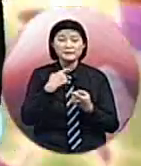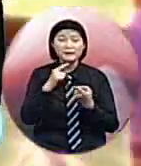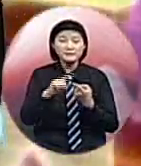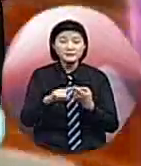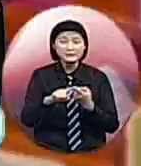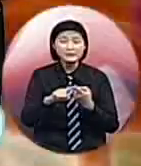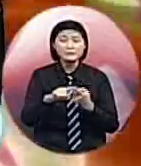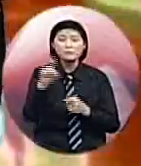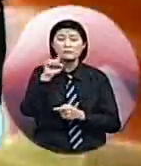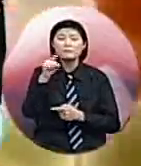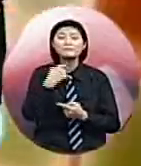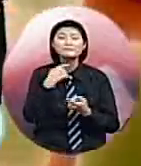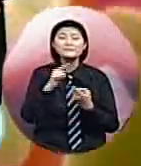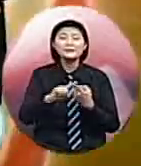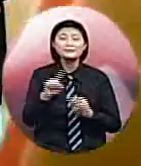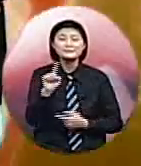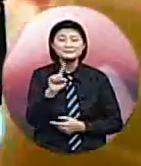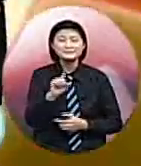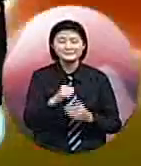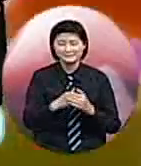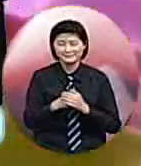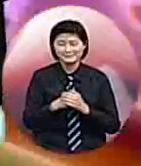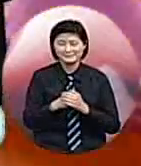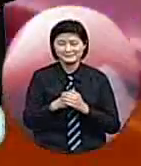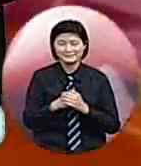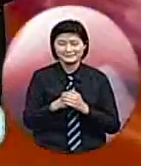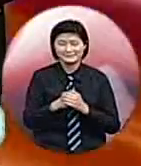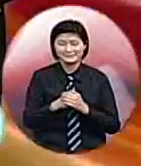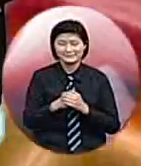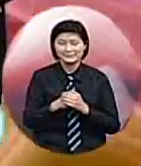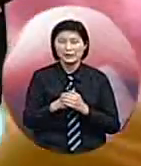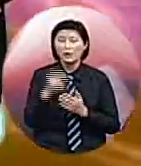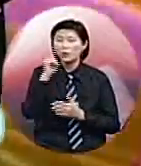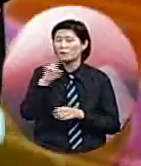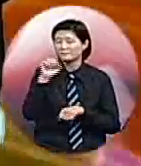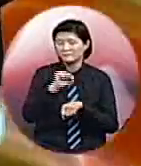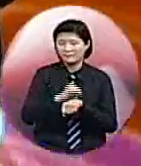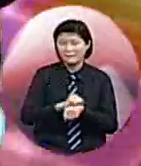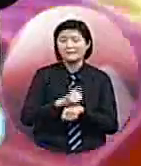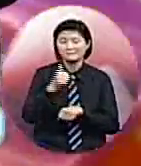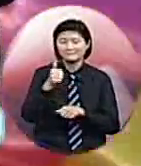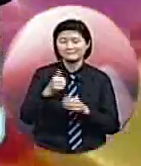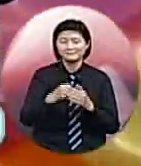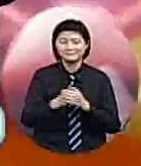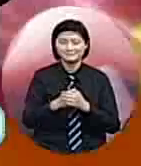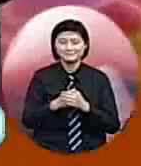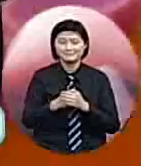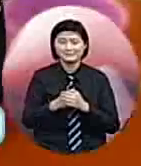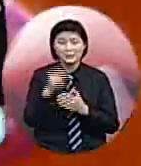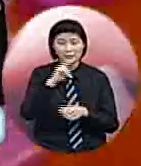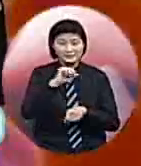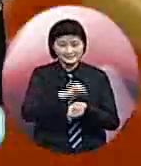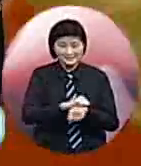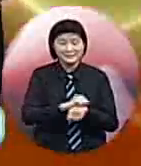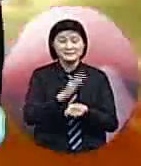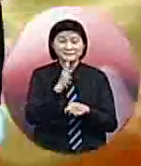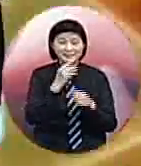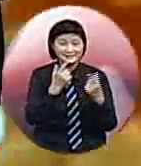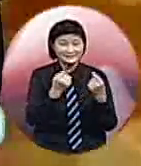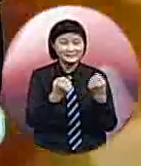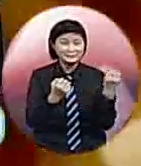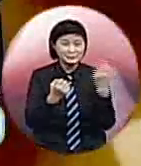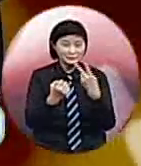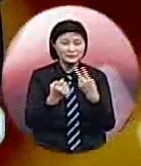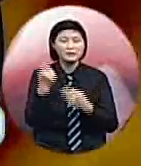어떤 면이 마음에 듭니까? 일단 걔도 노래를 잘하고요. 네, 노래를 잘하고 일단 노래가 잘해야 되고